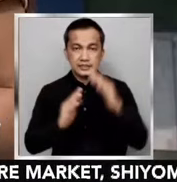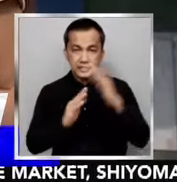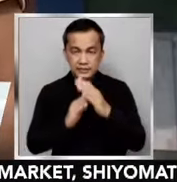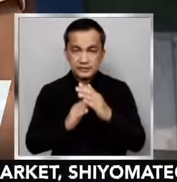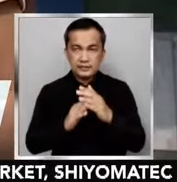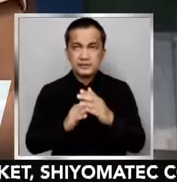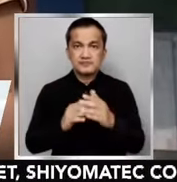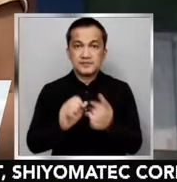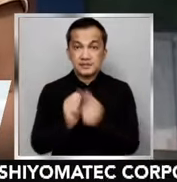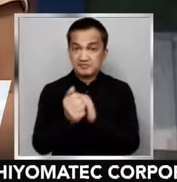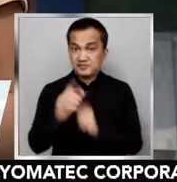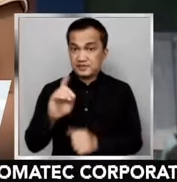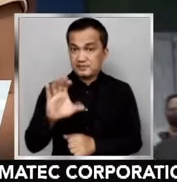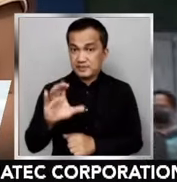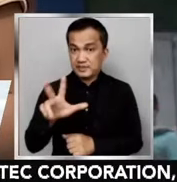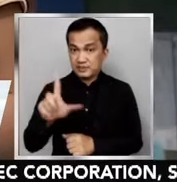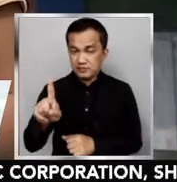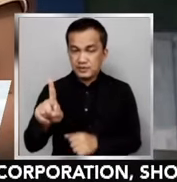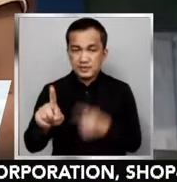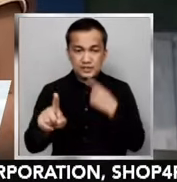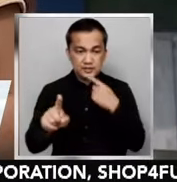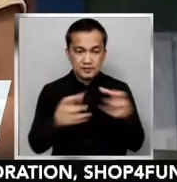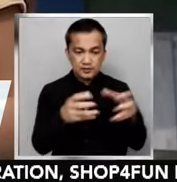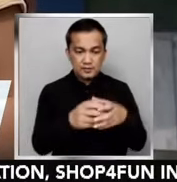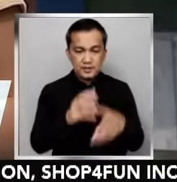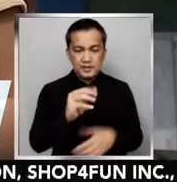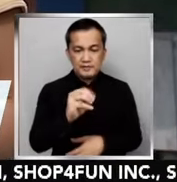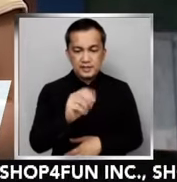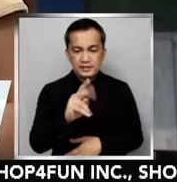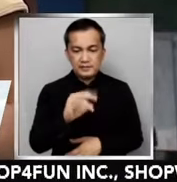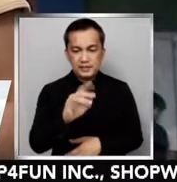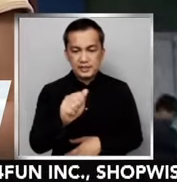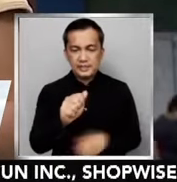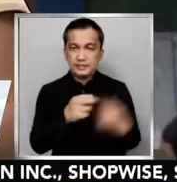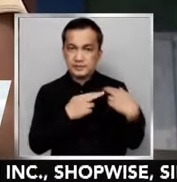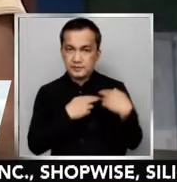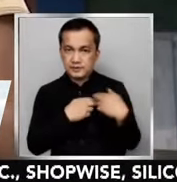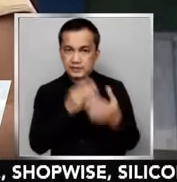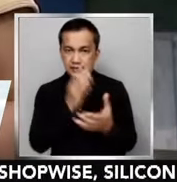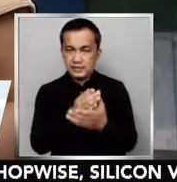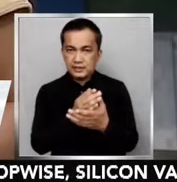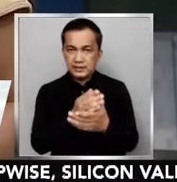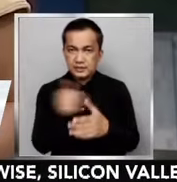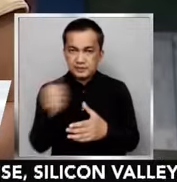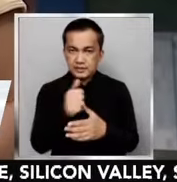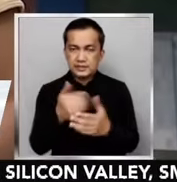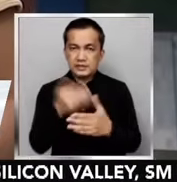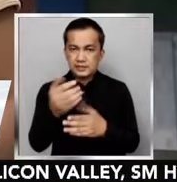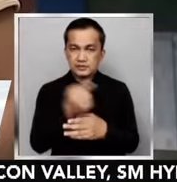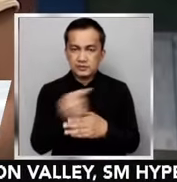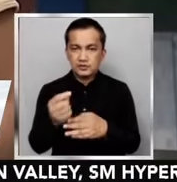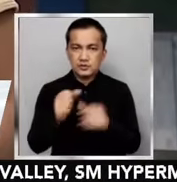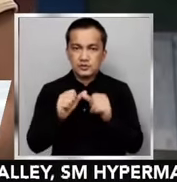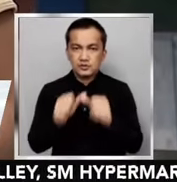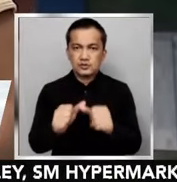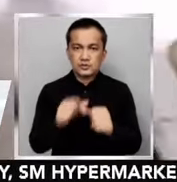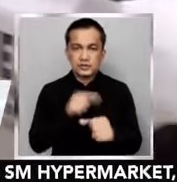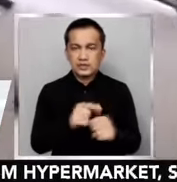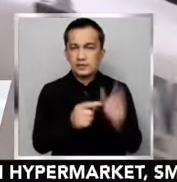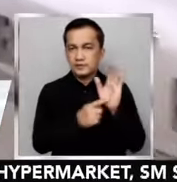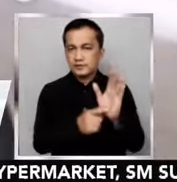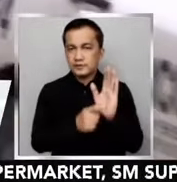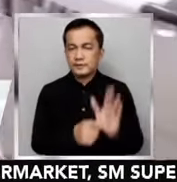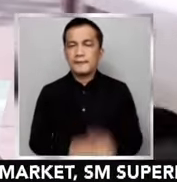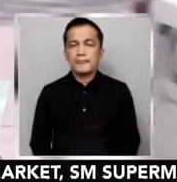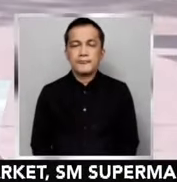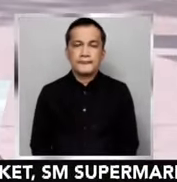31 grupong Bela na nasa likod ng tigil pasada sa susunod na linggo tuloy pa rin daw ang kinang kilos protesta